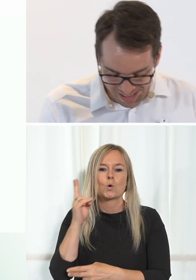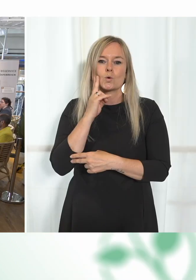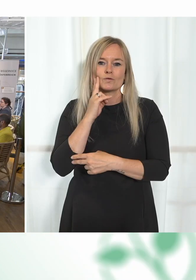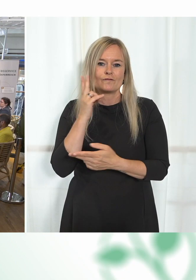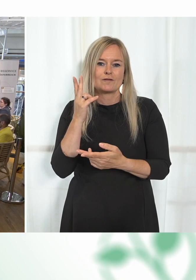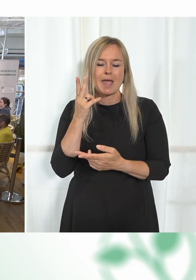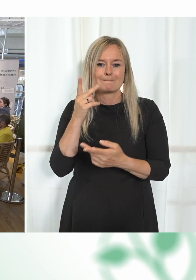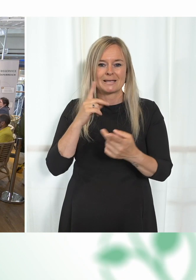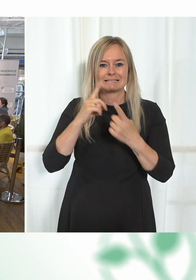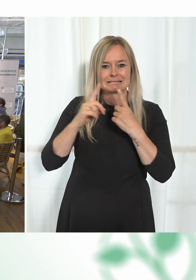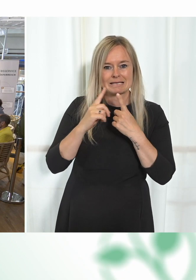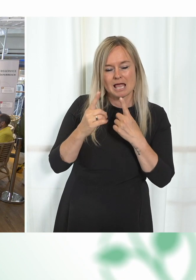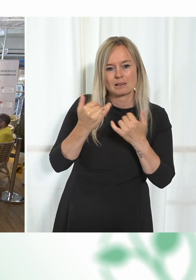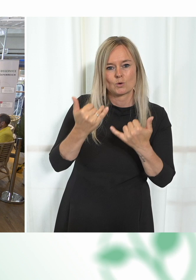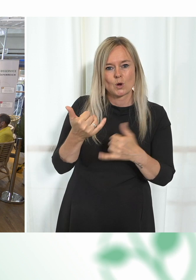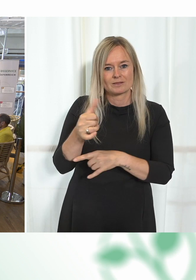gemeinsam